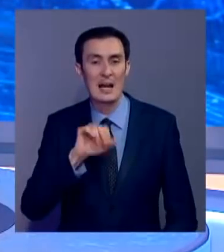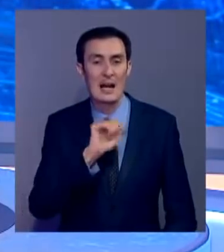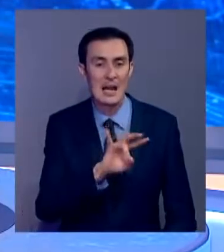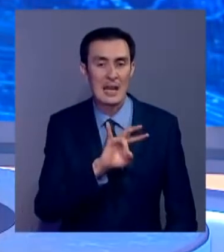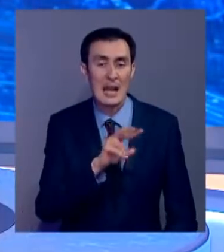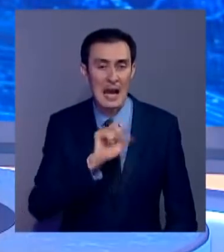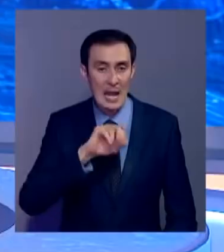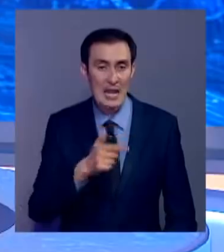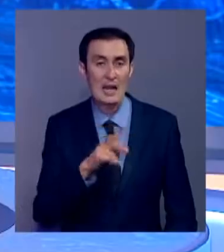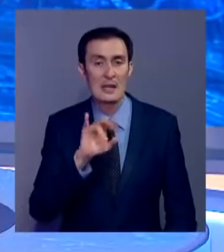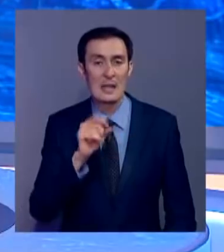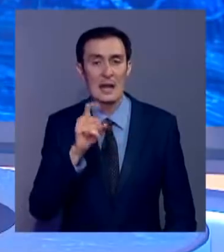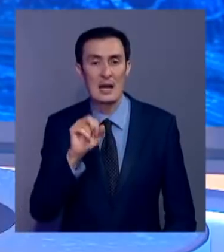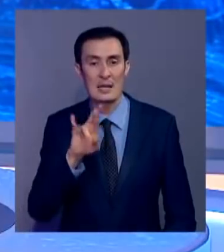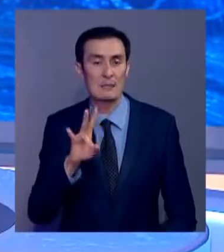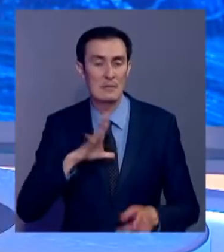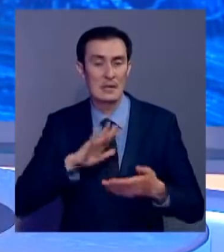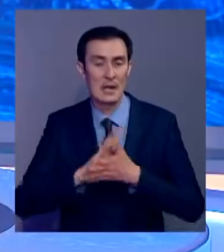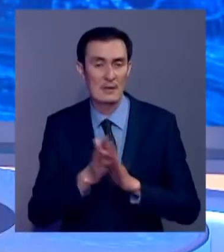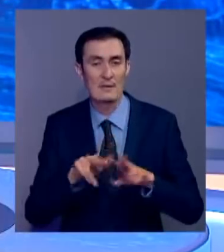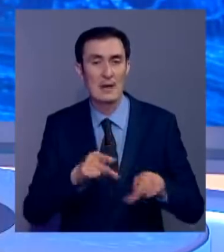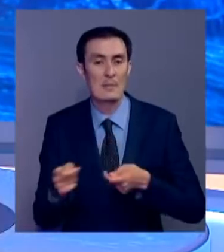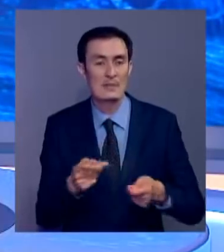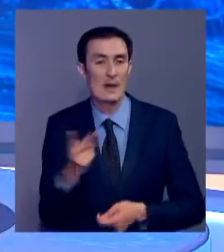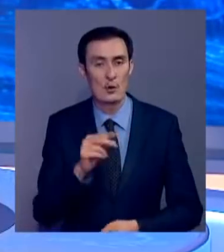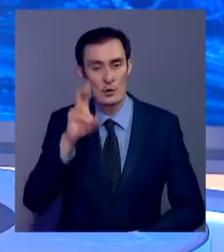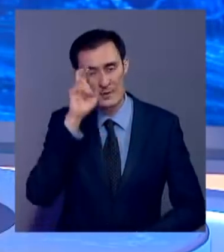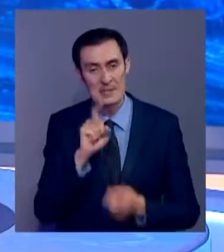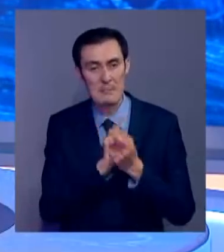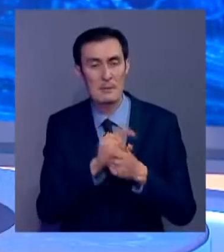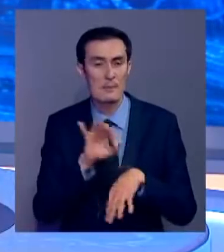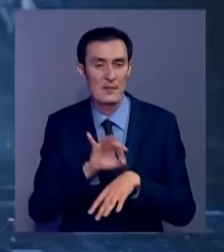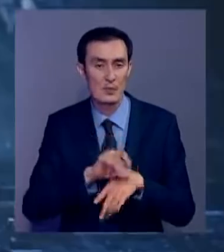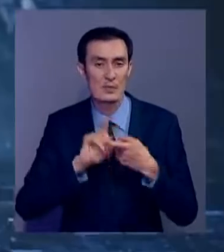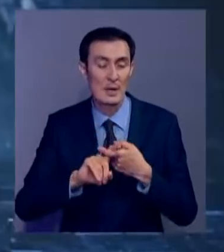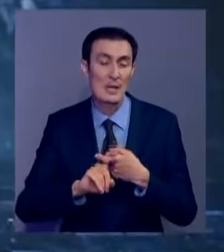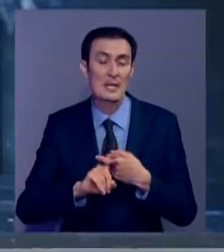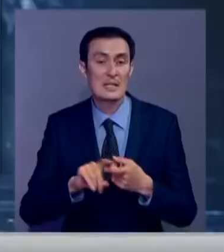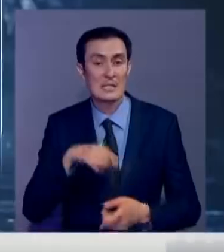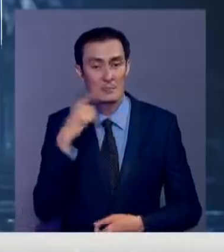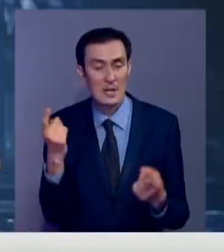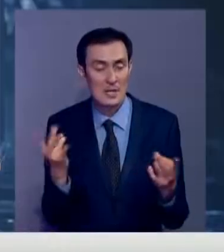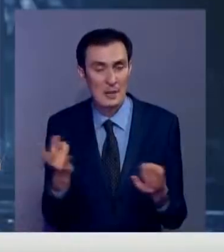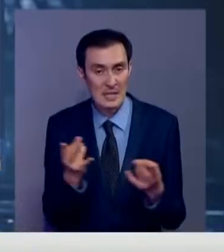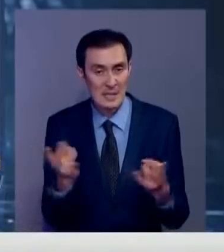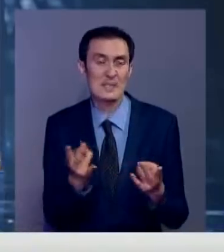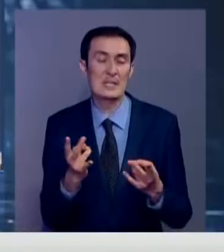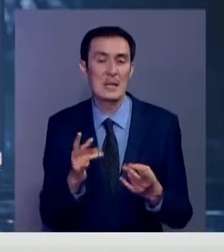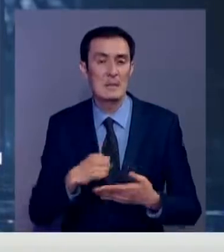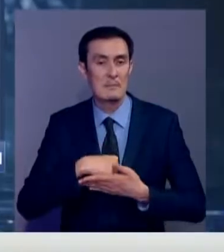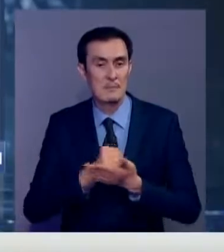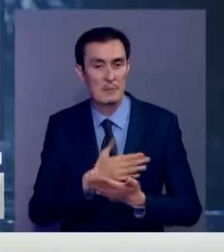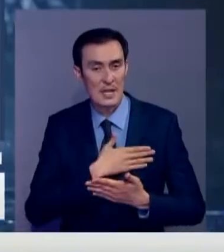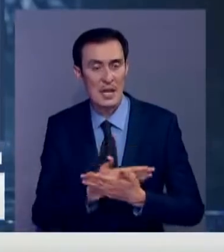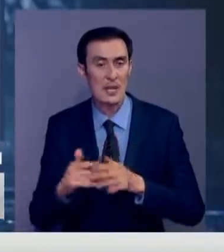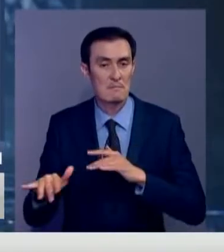Аль-Нахаяном. Стороны поддержали меры правительств двух стран в борьбе с эпидемией коронавируса и отметили необходимость принятия